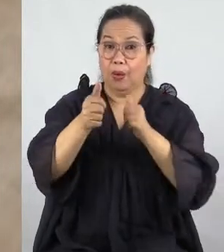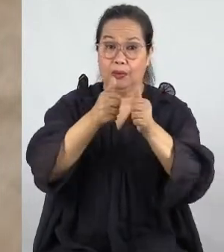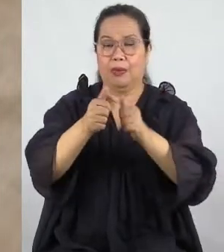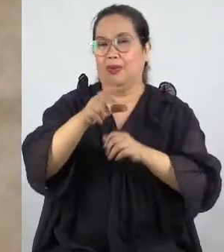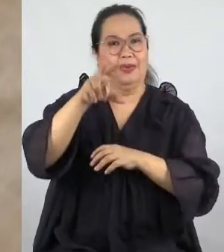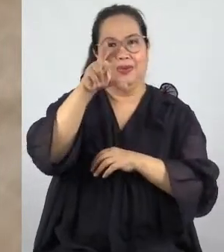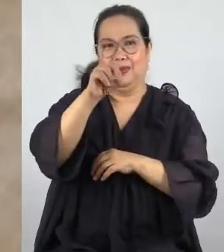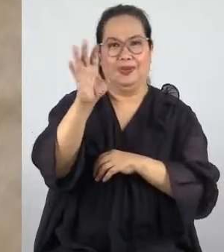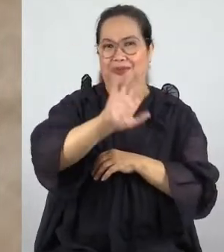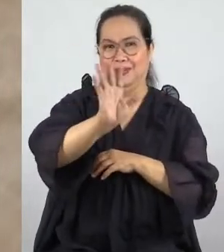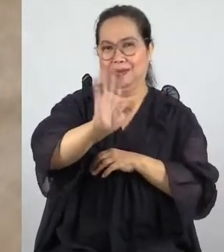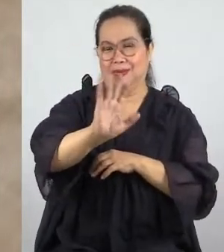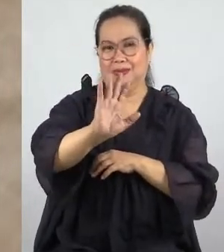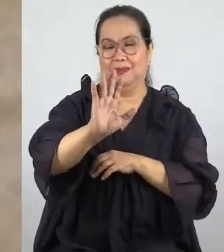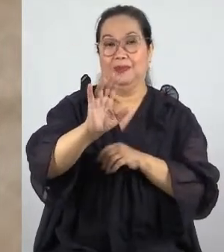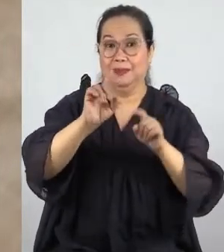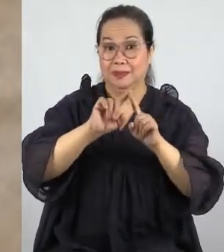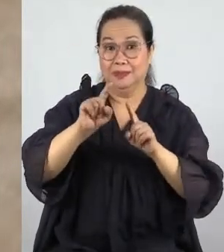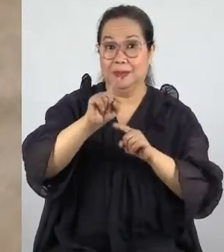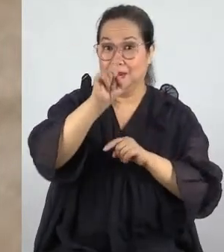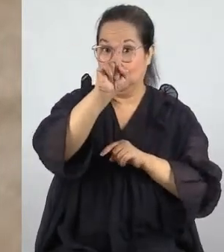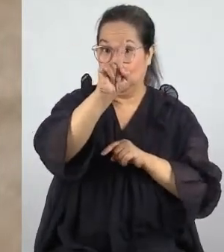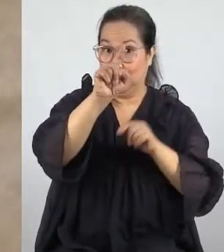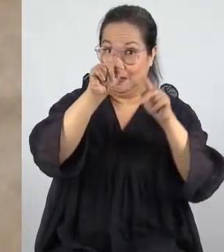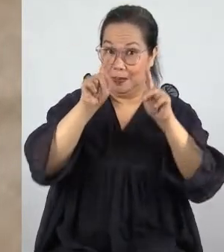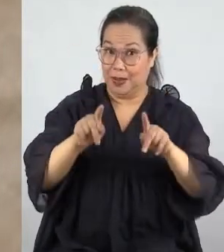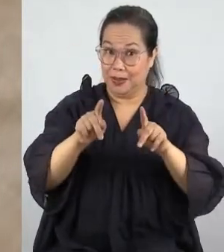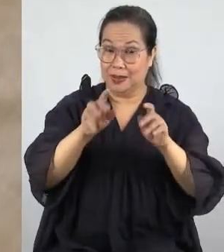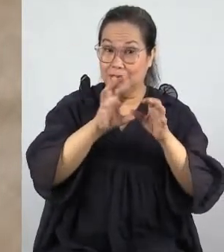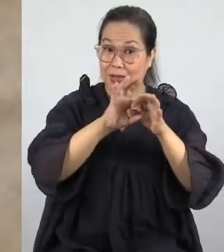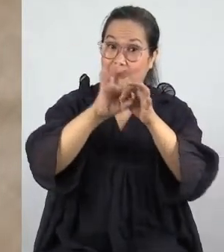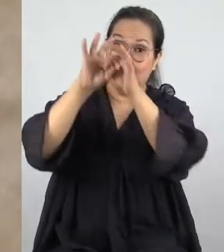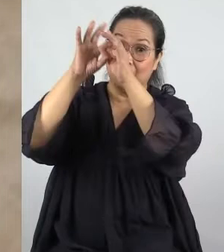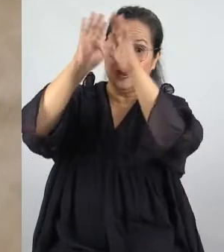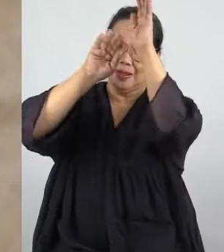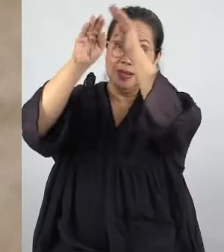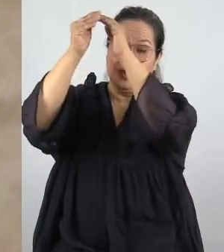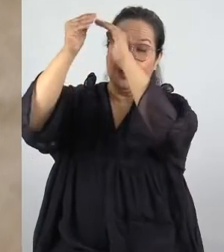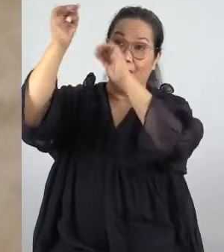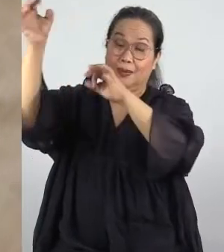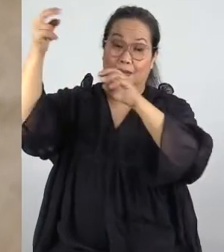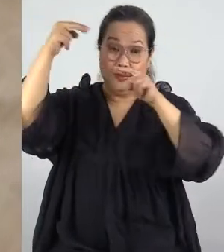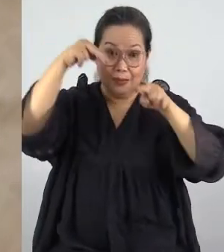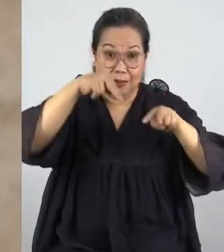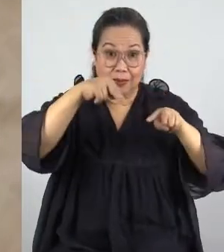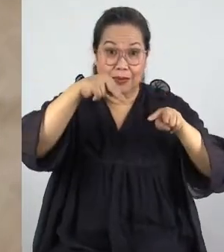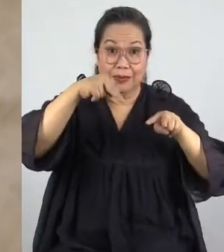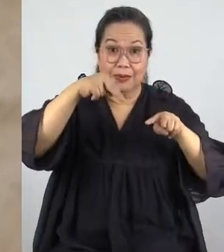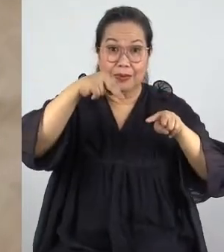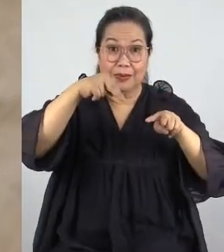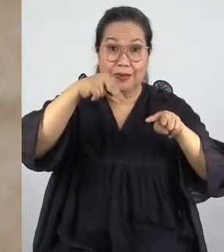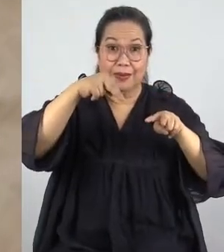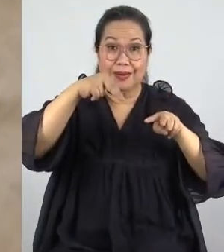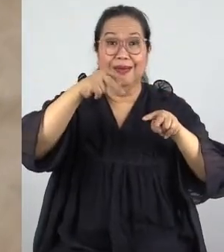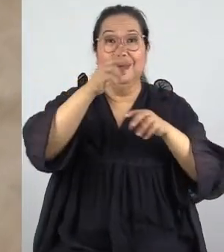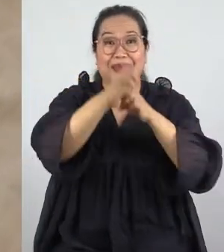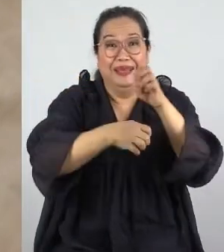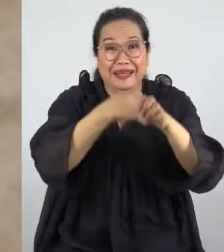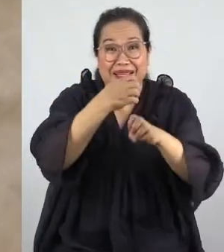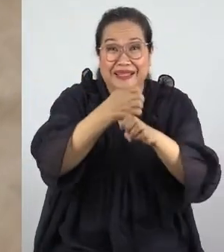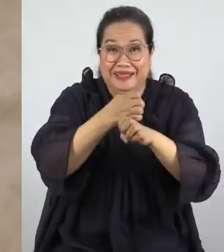po. Sapagkat ang isang tao kapag sila'y nasa langit na, bakit naman sila titingin pa sa